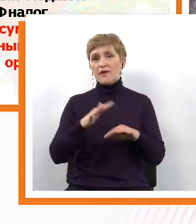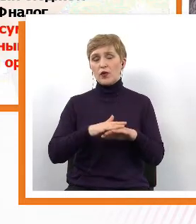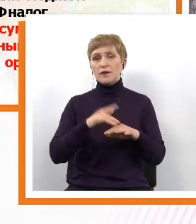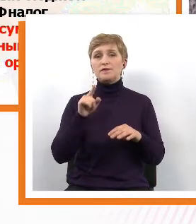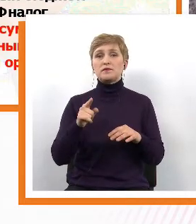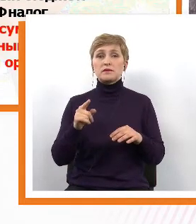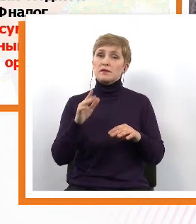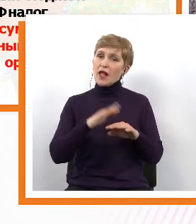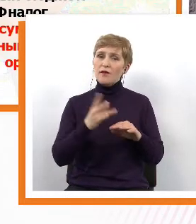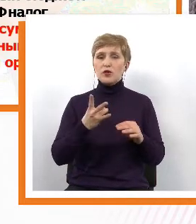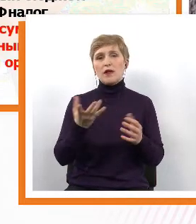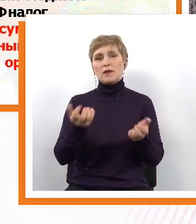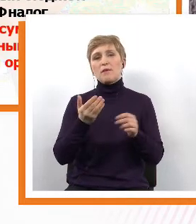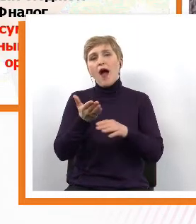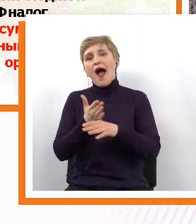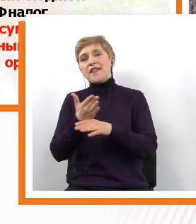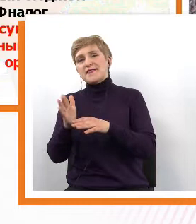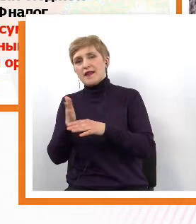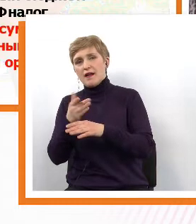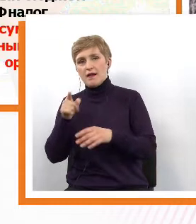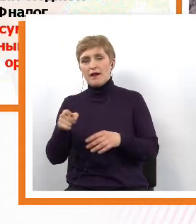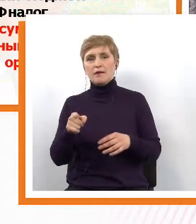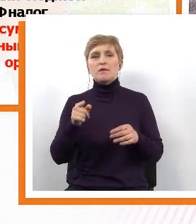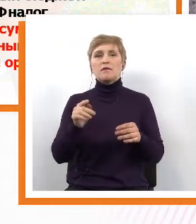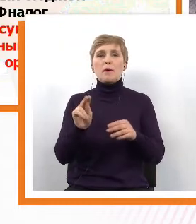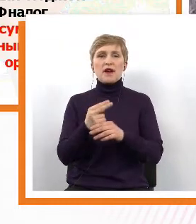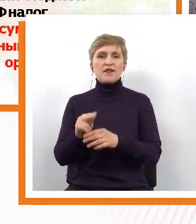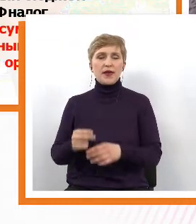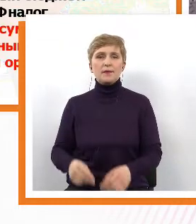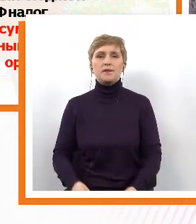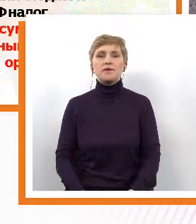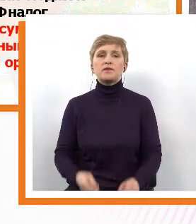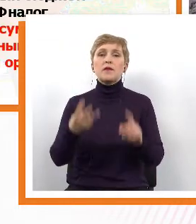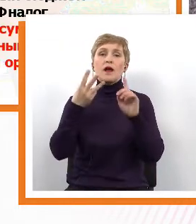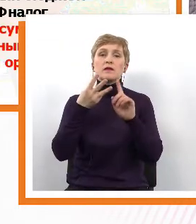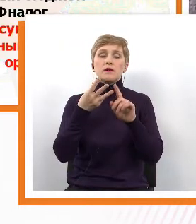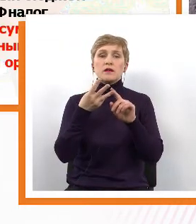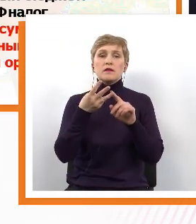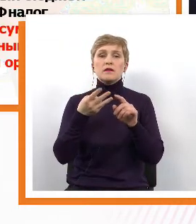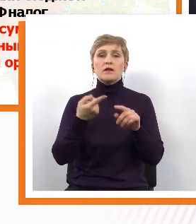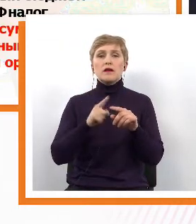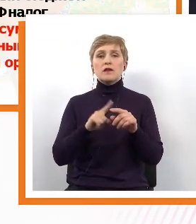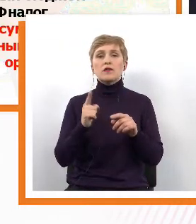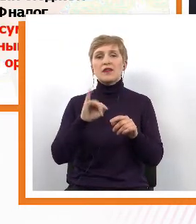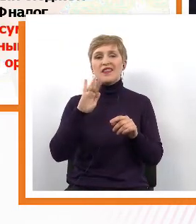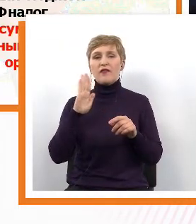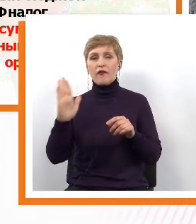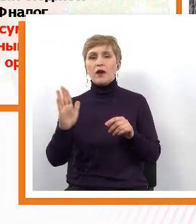но вот для фондов надо принимать еще отдельно, вот отдельные поправки. И третье, это то, что ИНВ